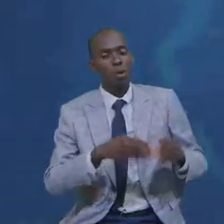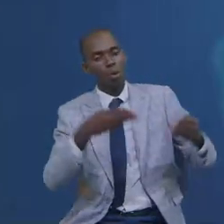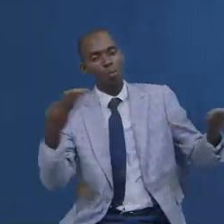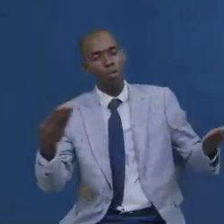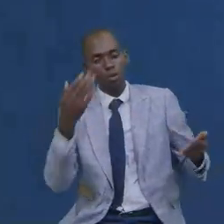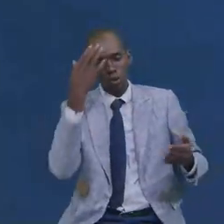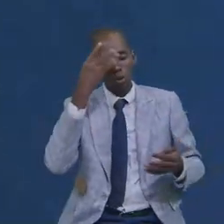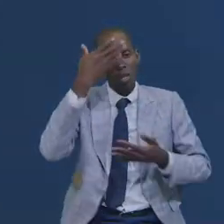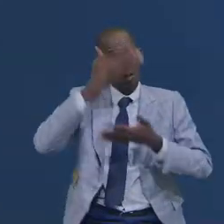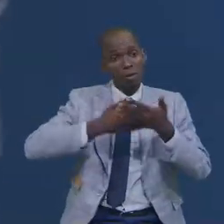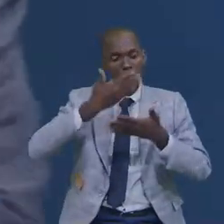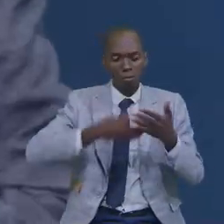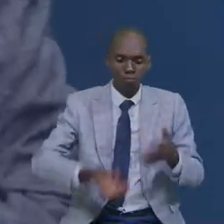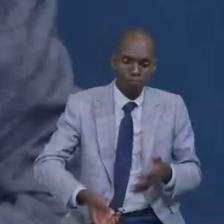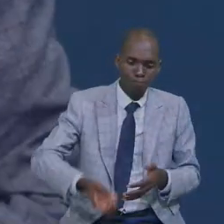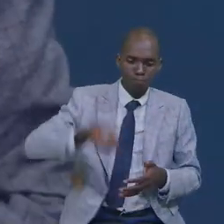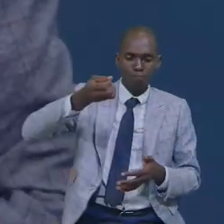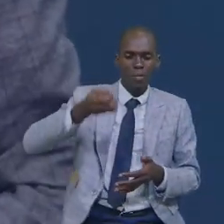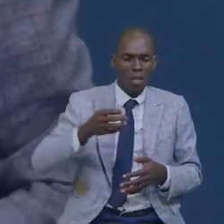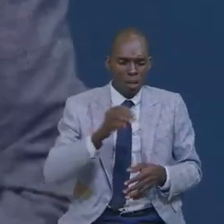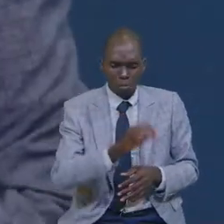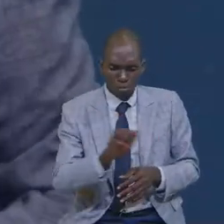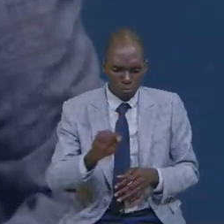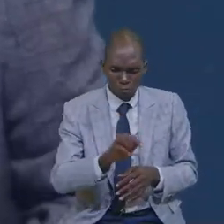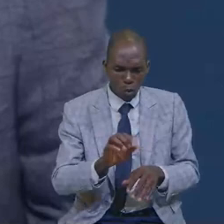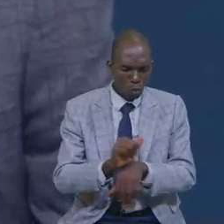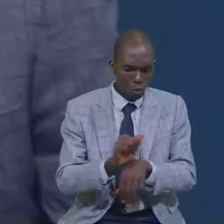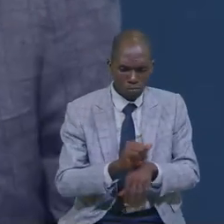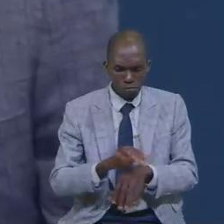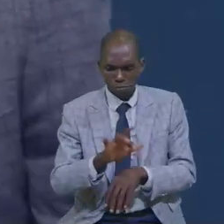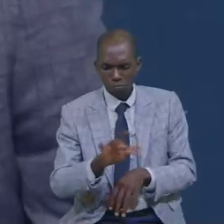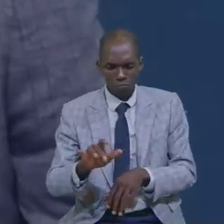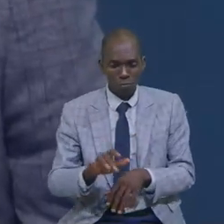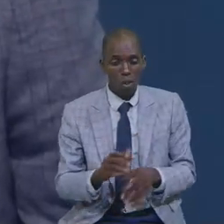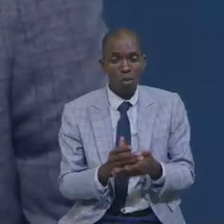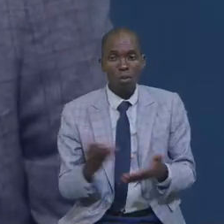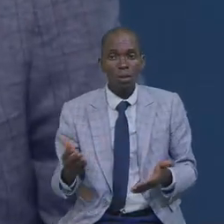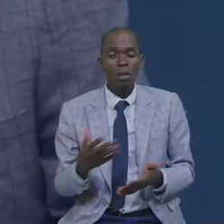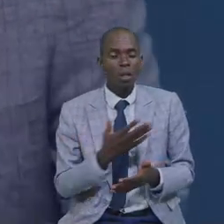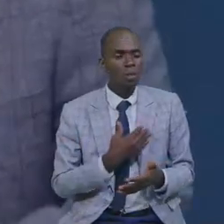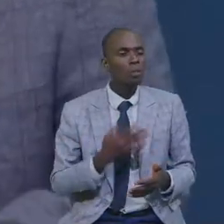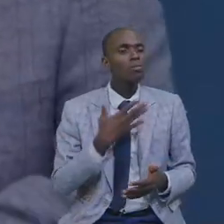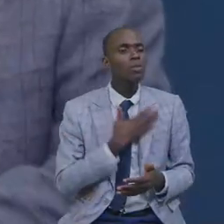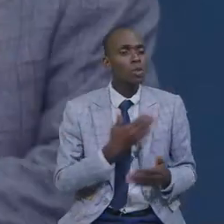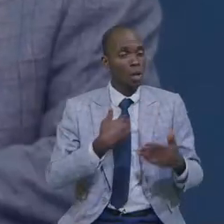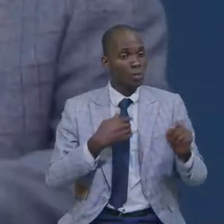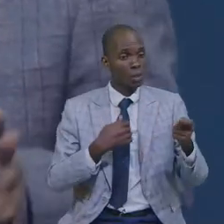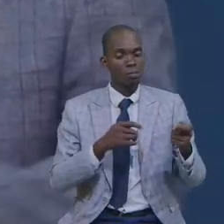le capot et la toucher toucher quelque chose là et a dit alors démarre